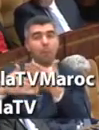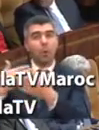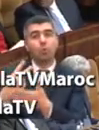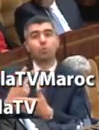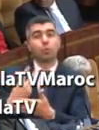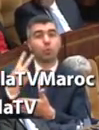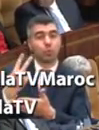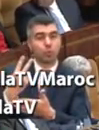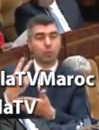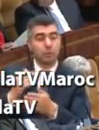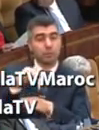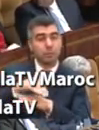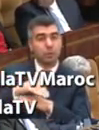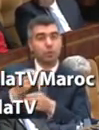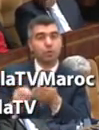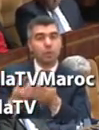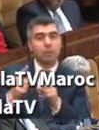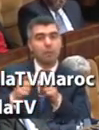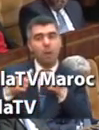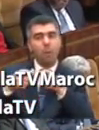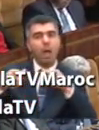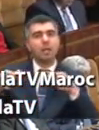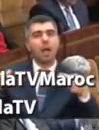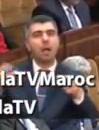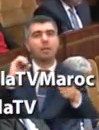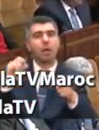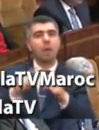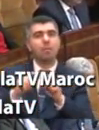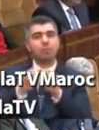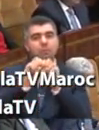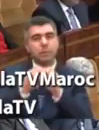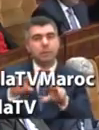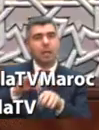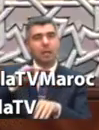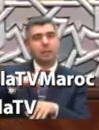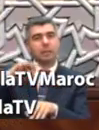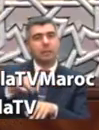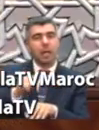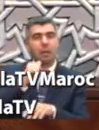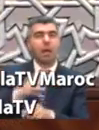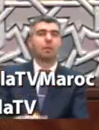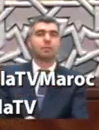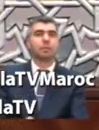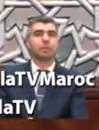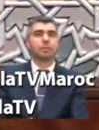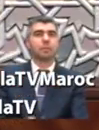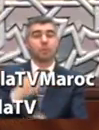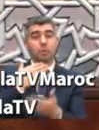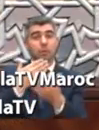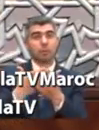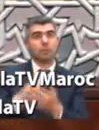ديال السدود باش يمكن توسع المدار السقوي. شكرا سيدنا نعيم. كذلك التوحل. شكرا. هل